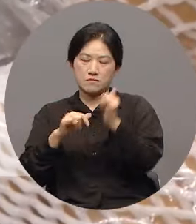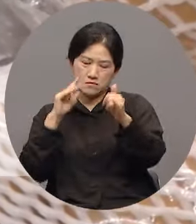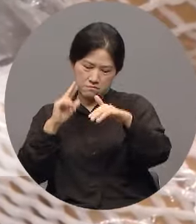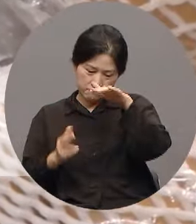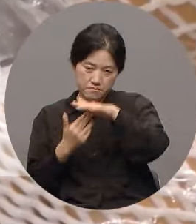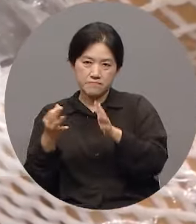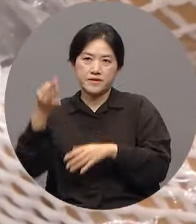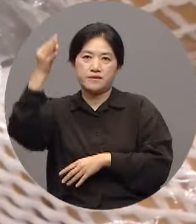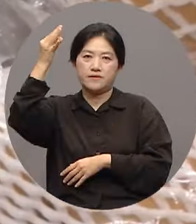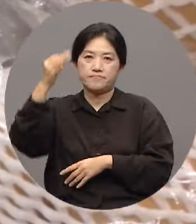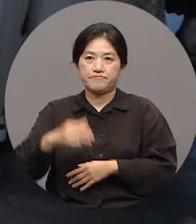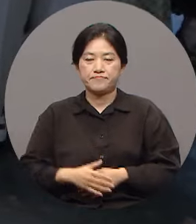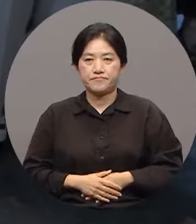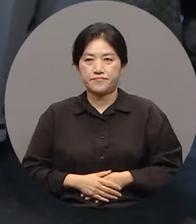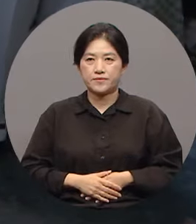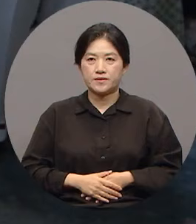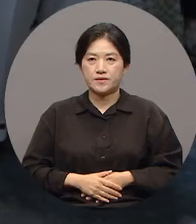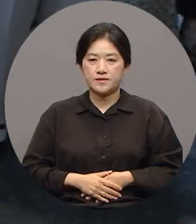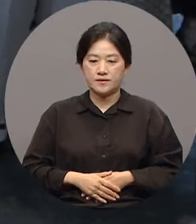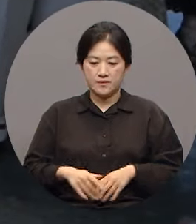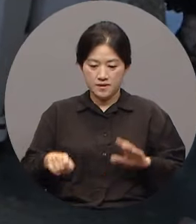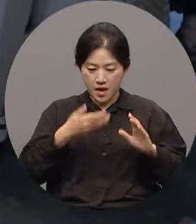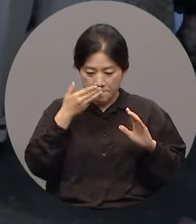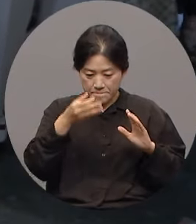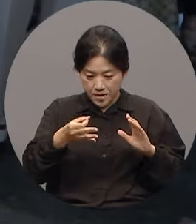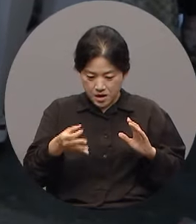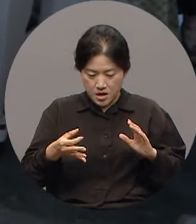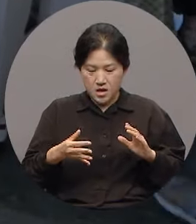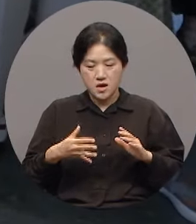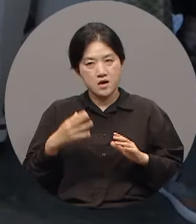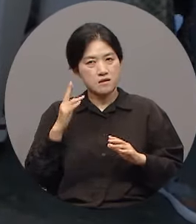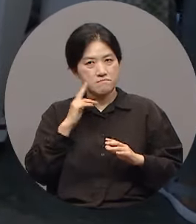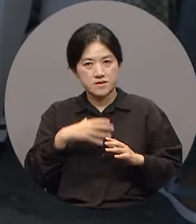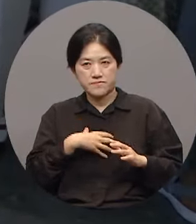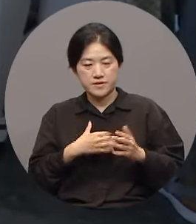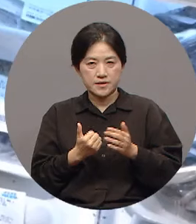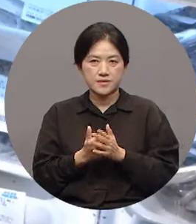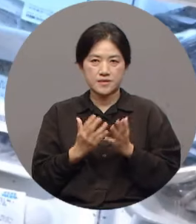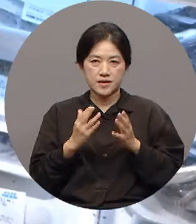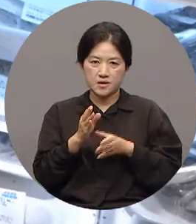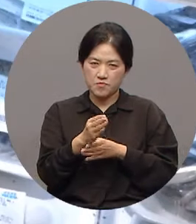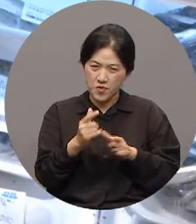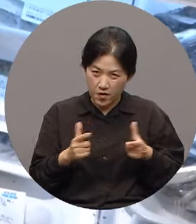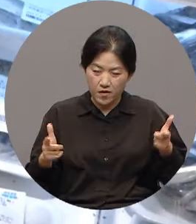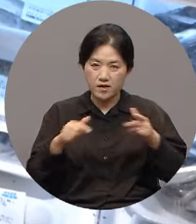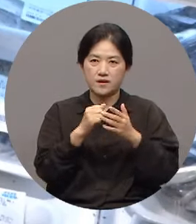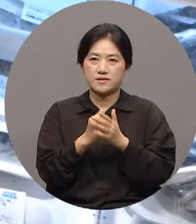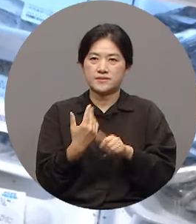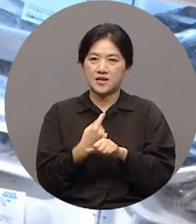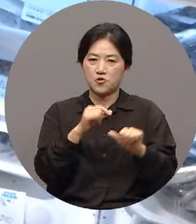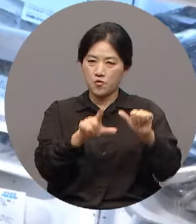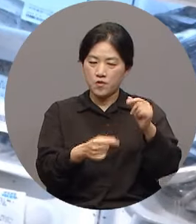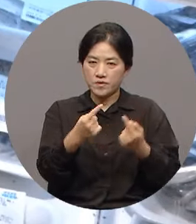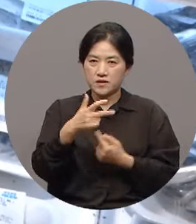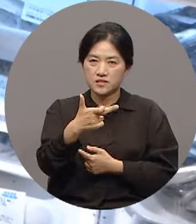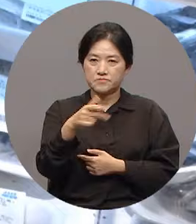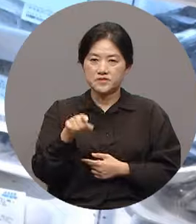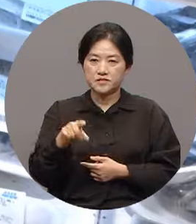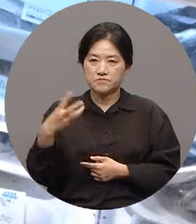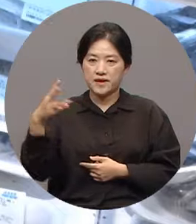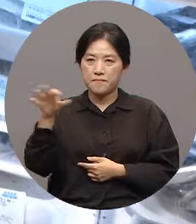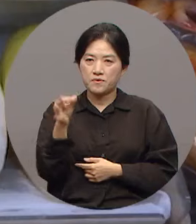최고치를 기록했습니다. 밥상 물가에 영향을 미치는 신선식품 지수도 지난해 5월 대비 17.3%